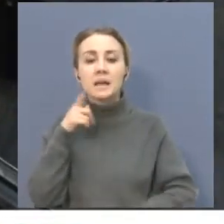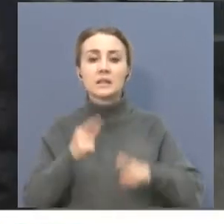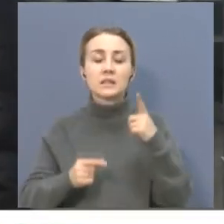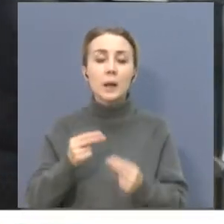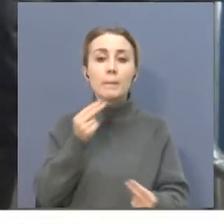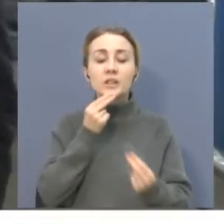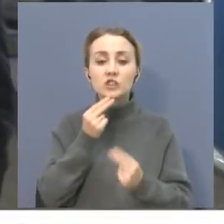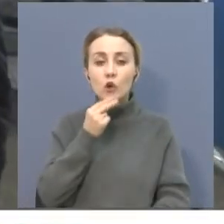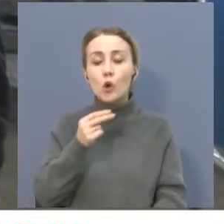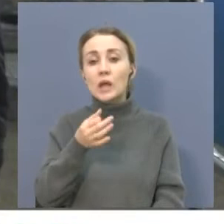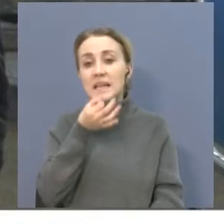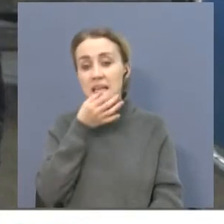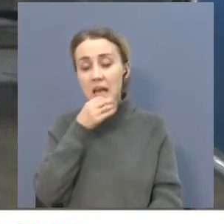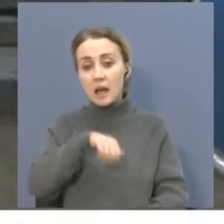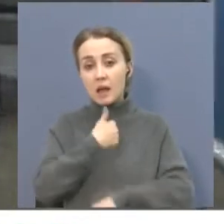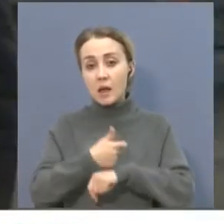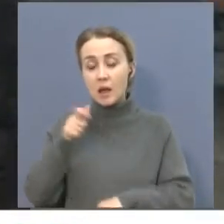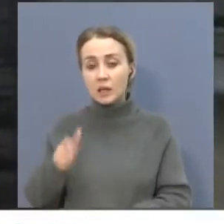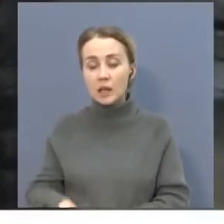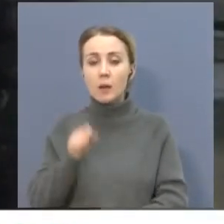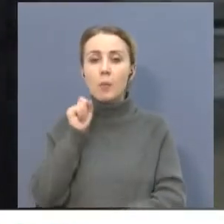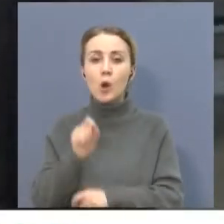дамыту қарқынын жеделдетуді тапсырды.